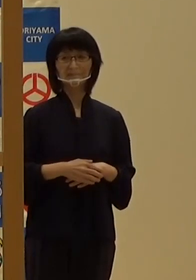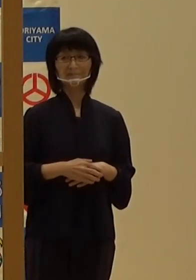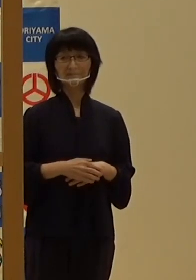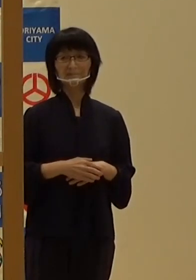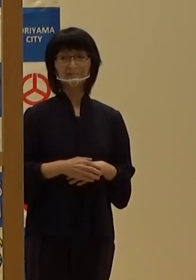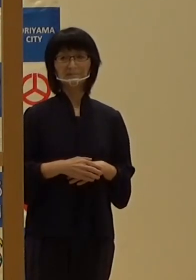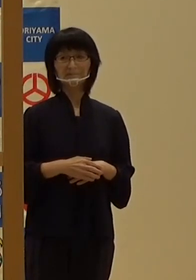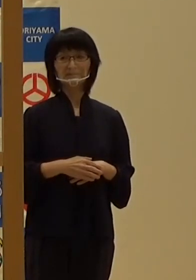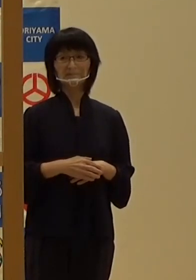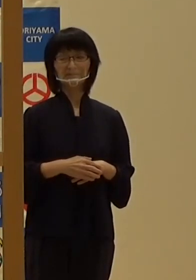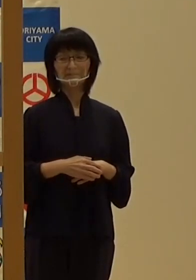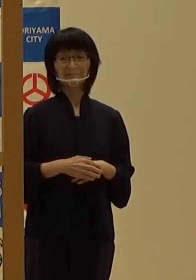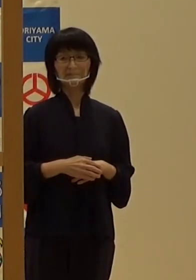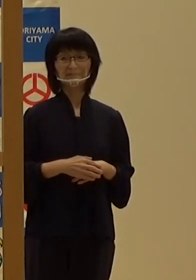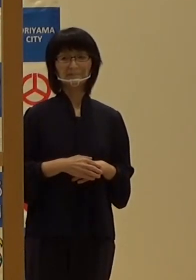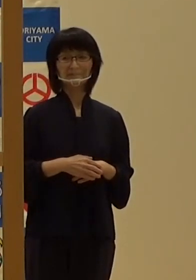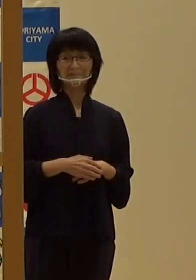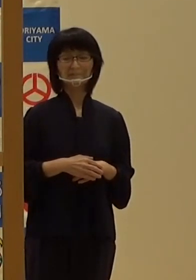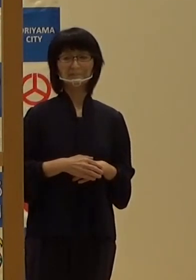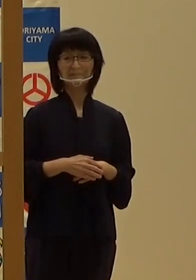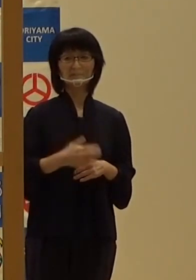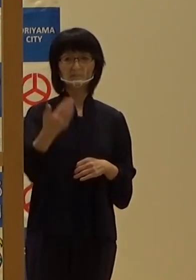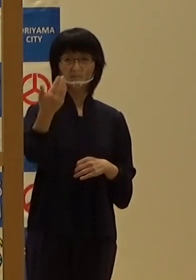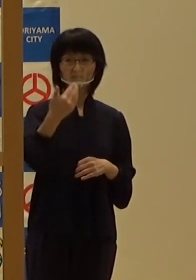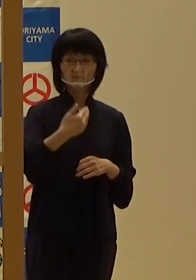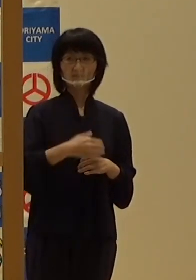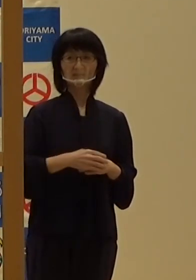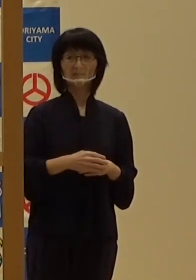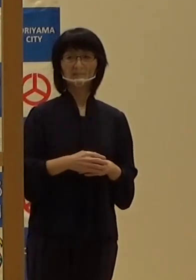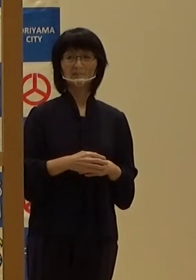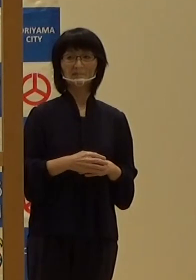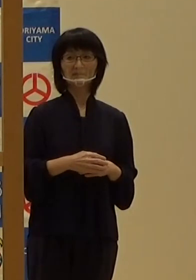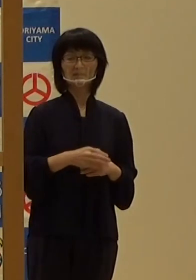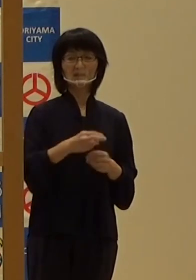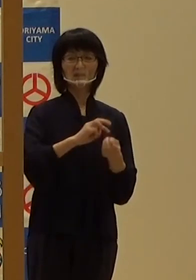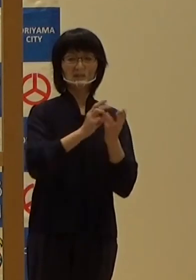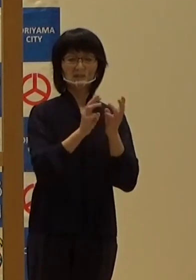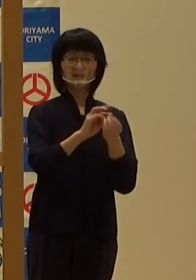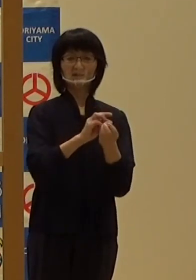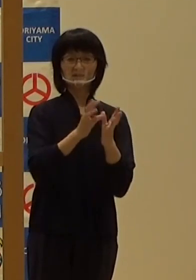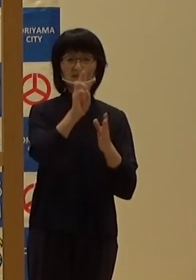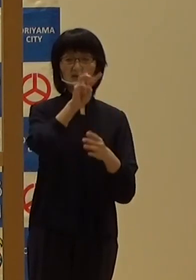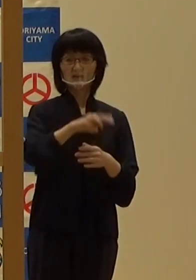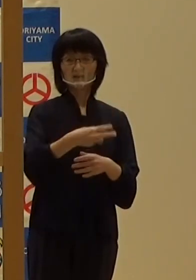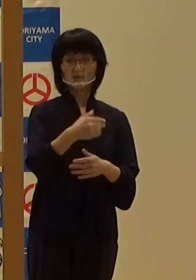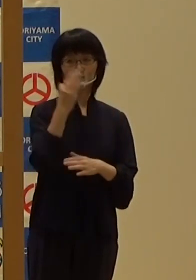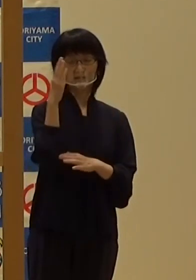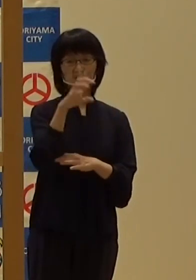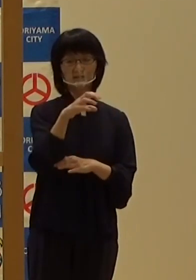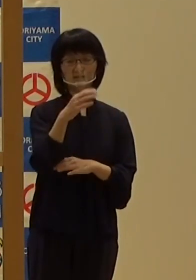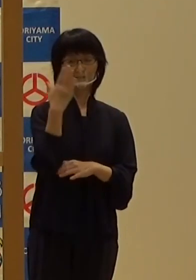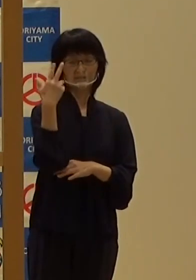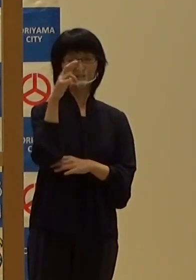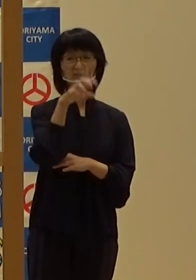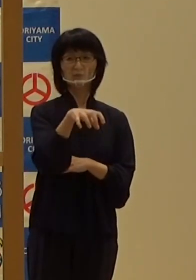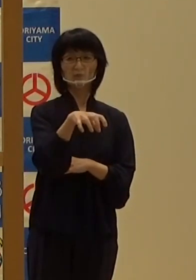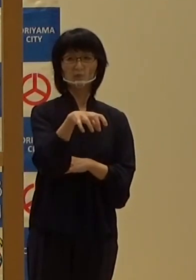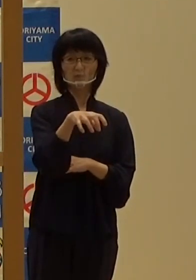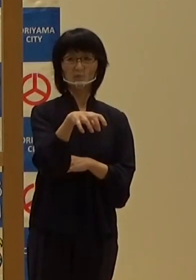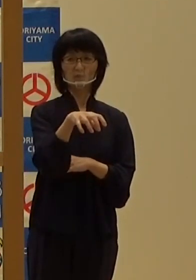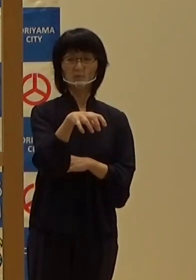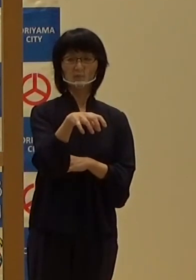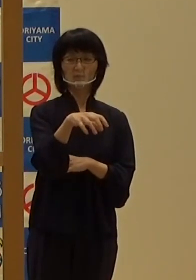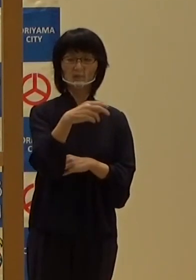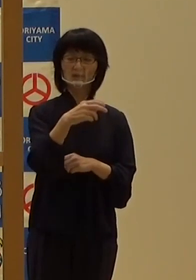深町みたいに市役所の駐車場2時間以内が無料で皆さんもちらが開業できる、そういうイメージで考えます